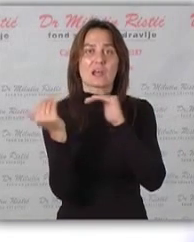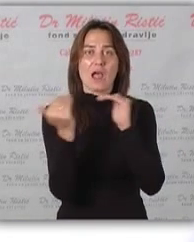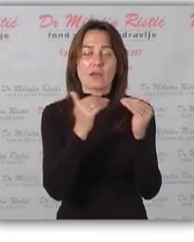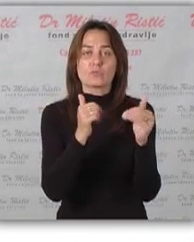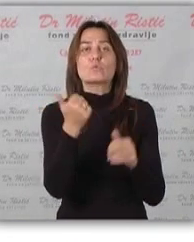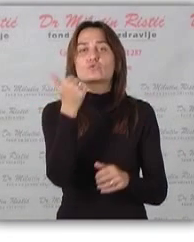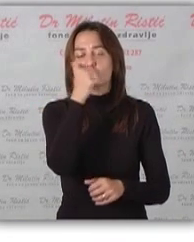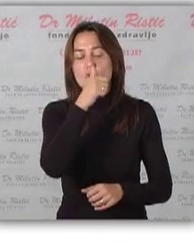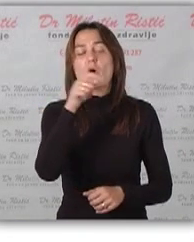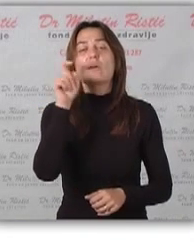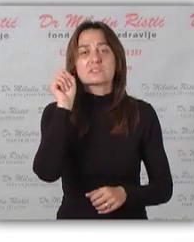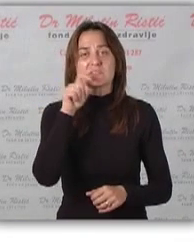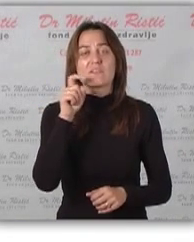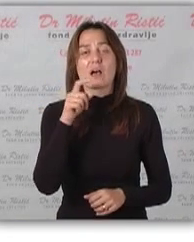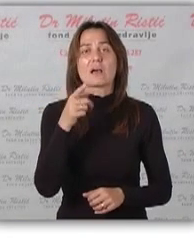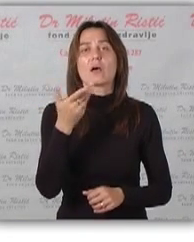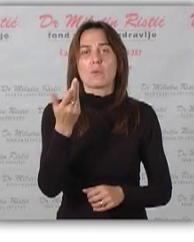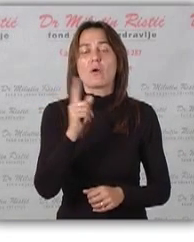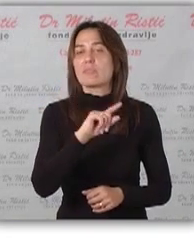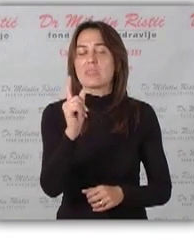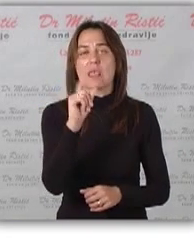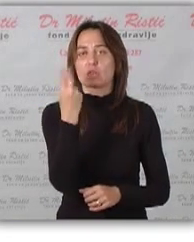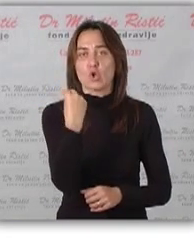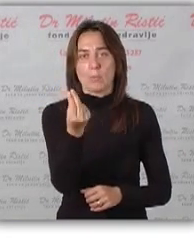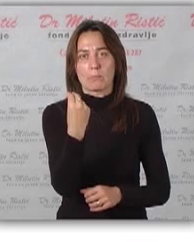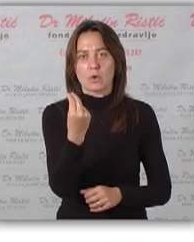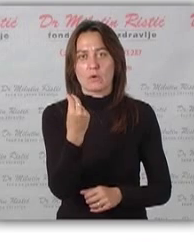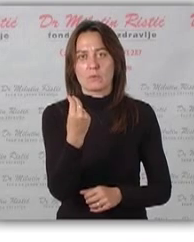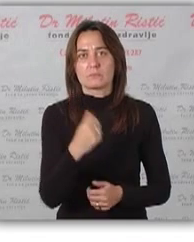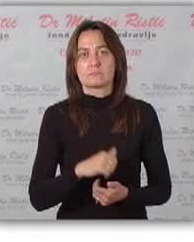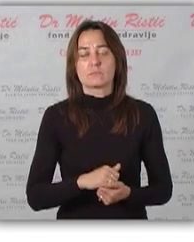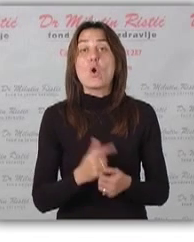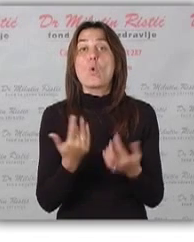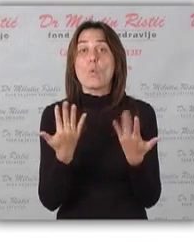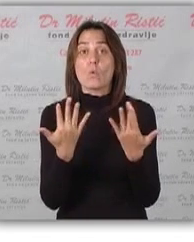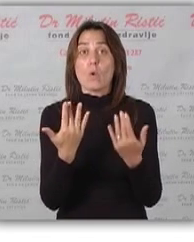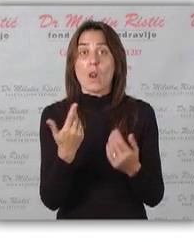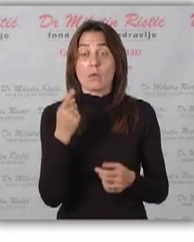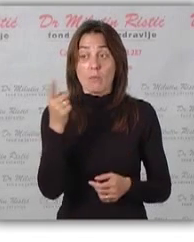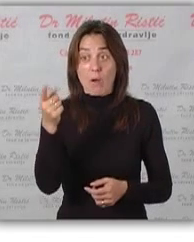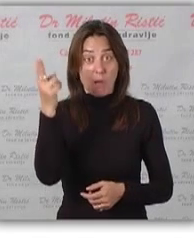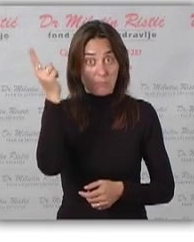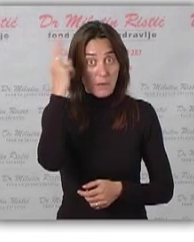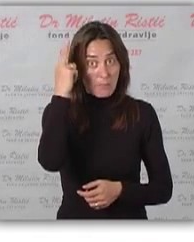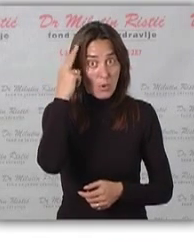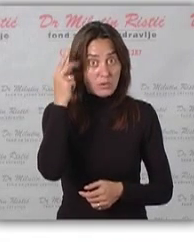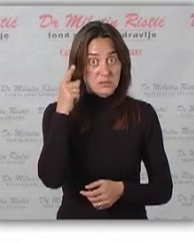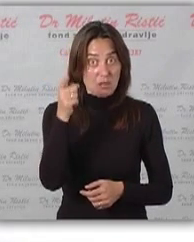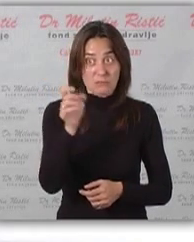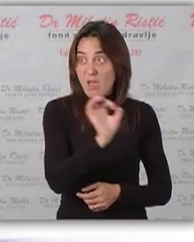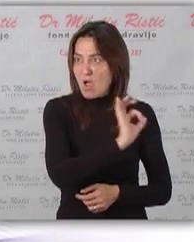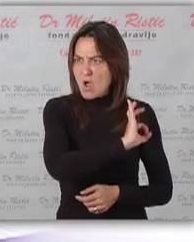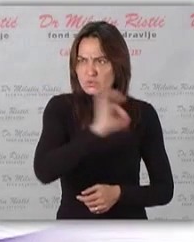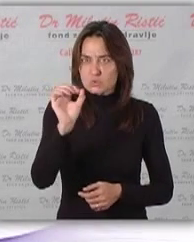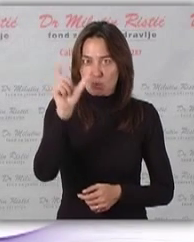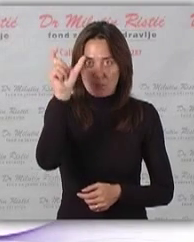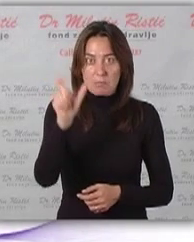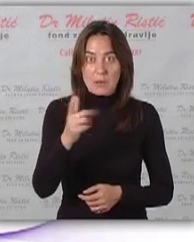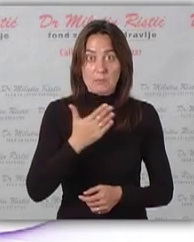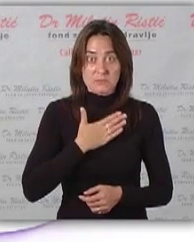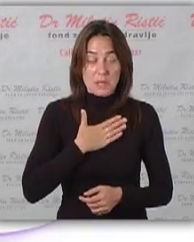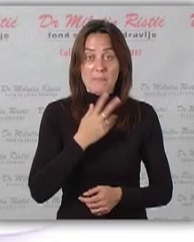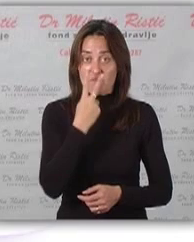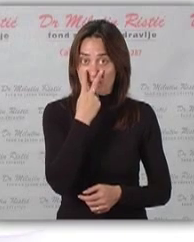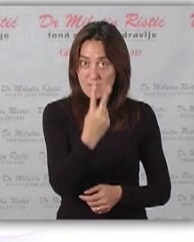i za saradnju, što svakako da onda nije dobro. I ukoliko osoba prepozna te